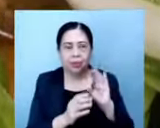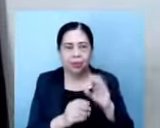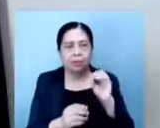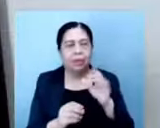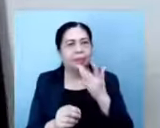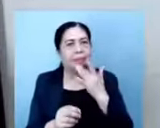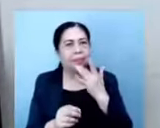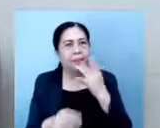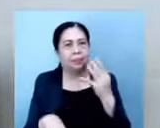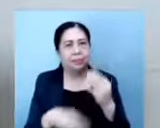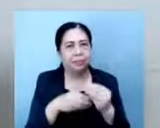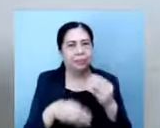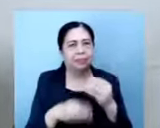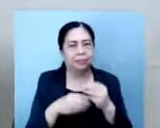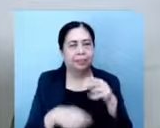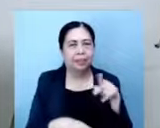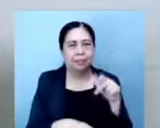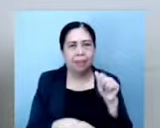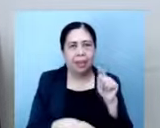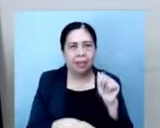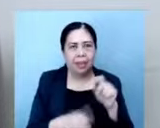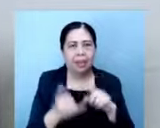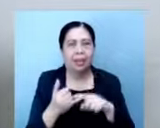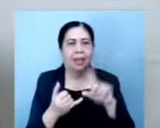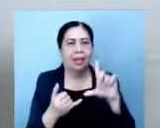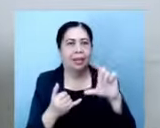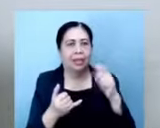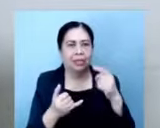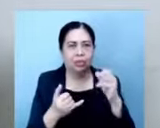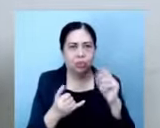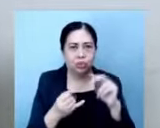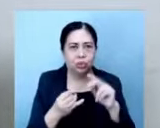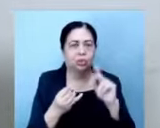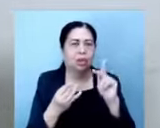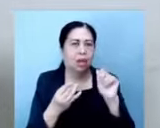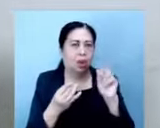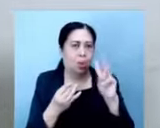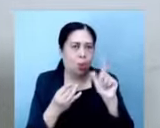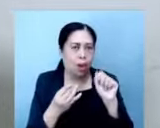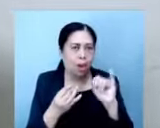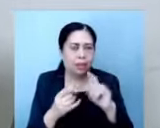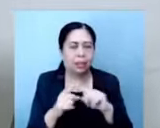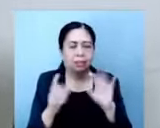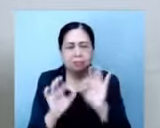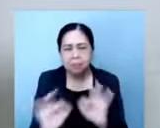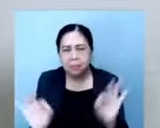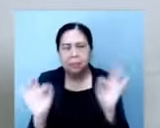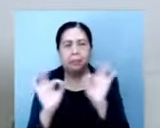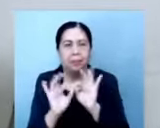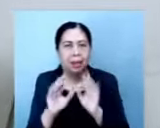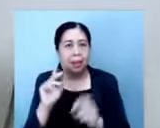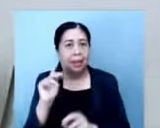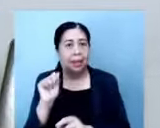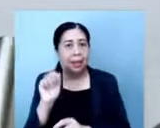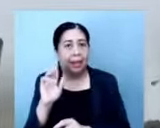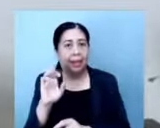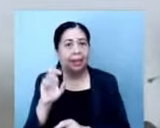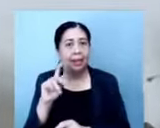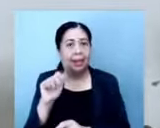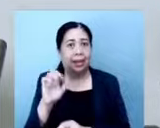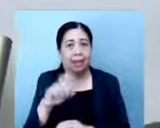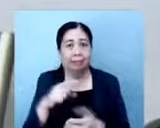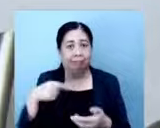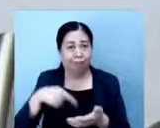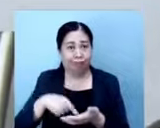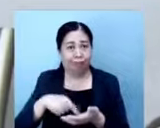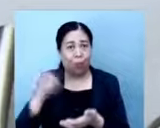ating pata at saka doon sa ating panglechon. Kawali, syempre, pinaka-critical pag sinabi natin kare-kare, yung sauce. Yes. Chef, ano